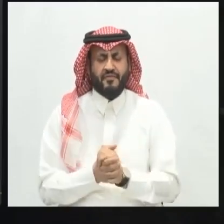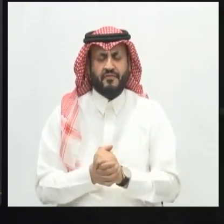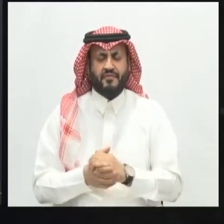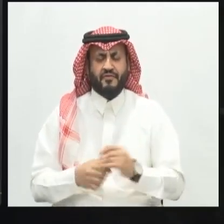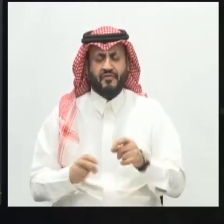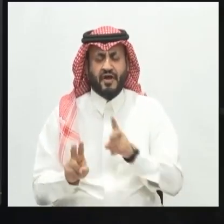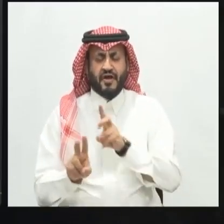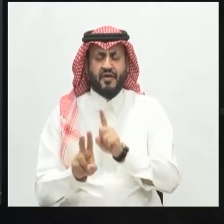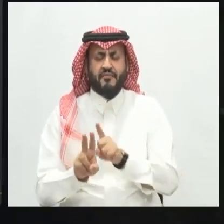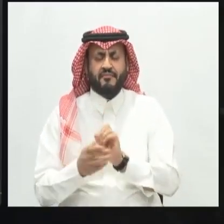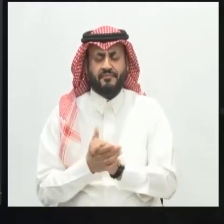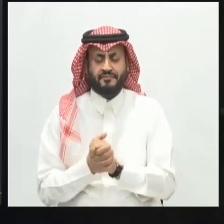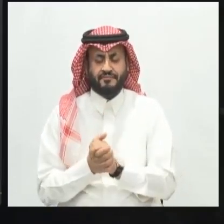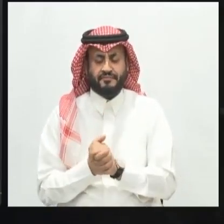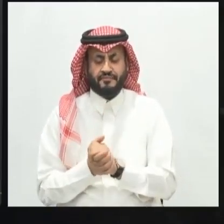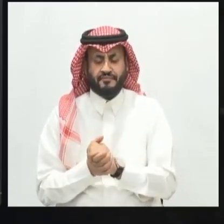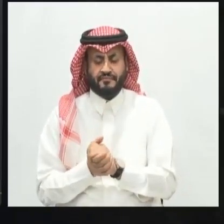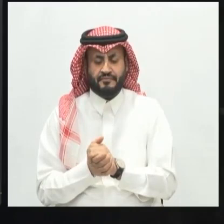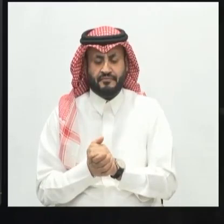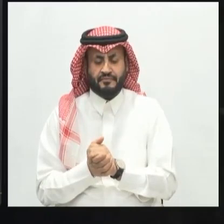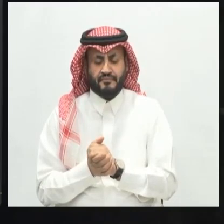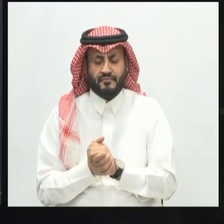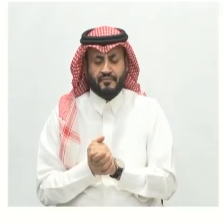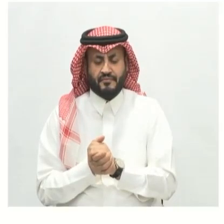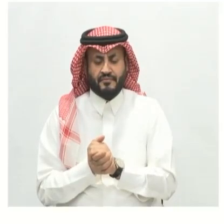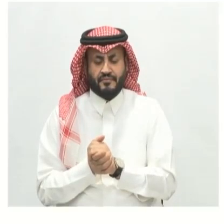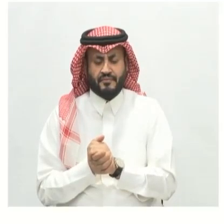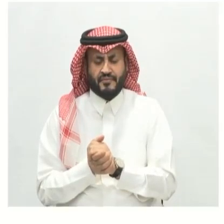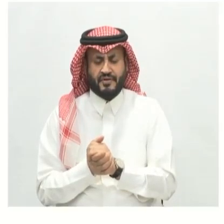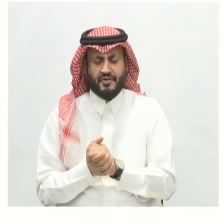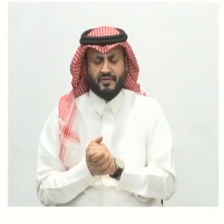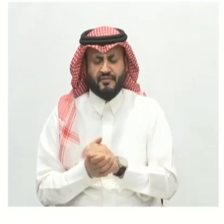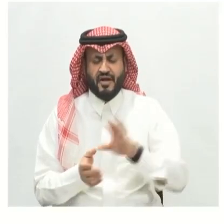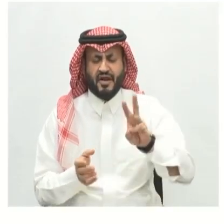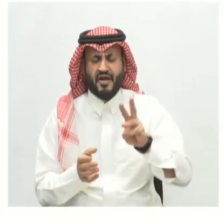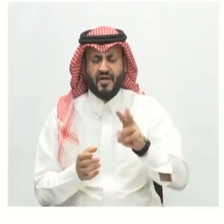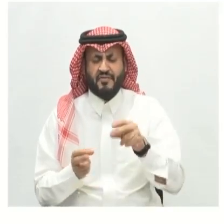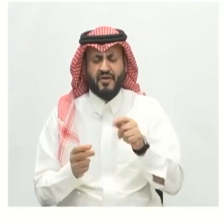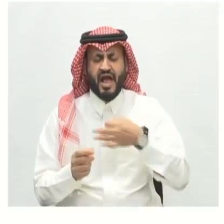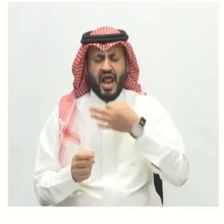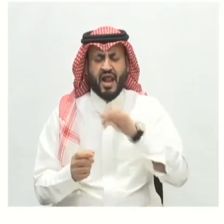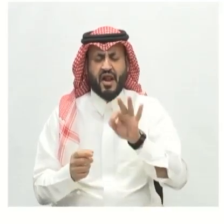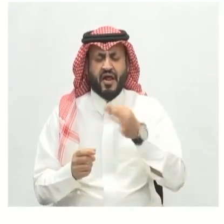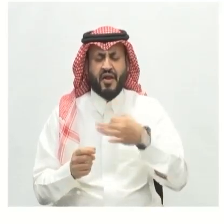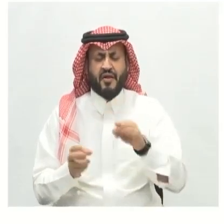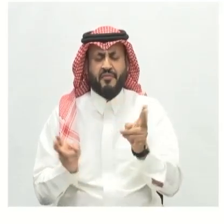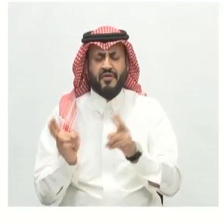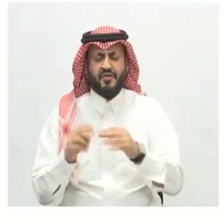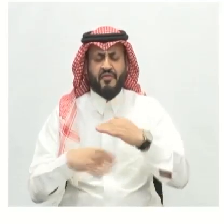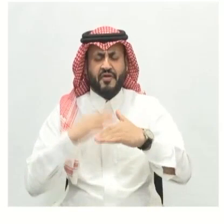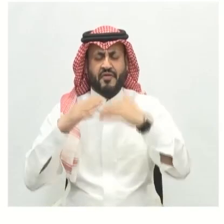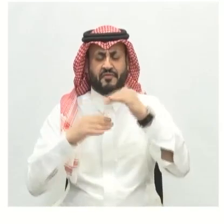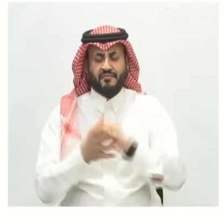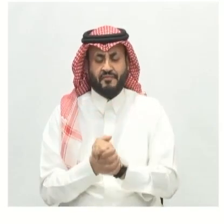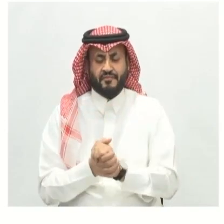القدوه الحسنه ايضا مبدعين ضعف التناصح والاهتمام بتنميه الذوق العام